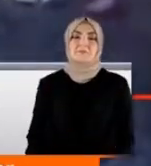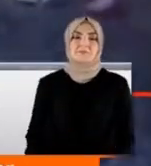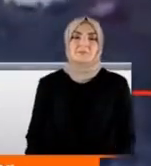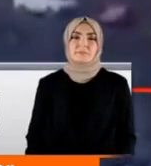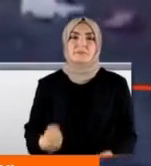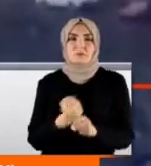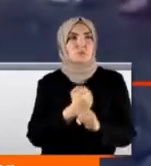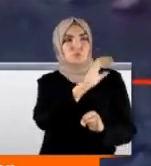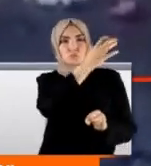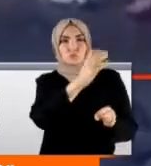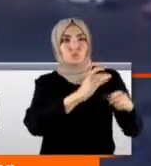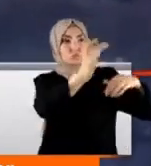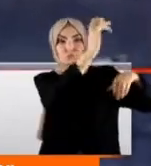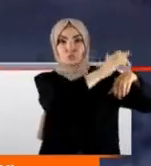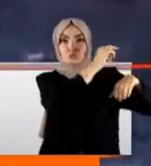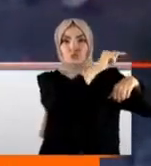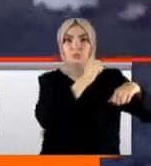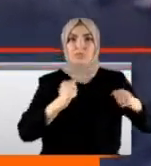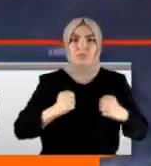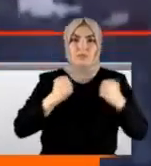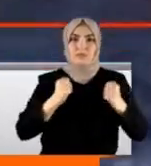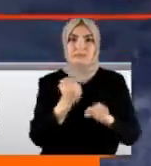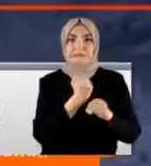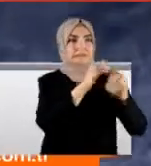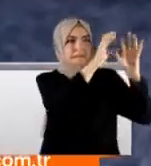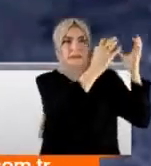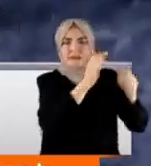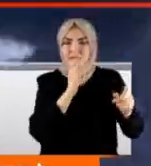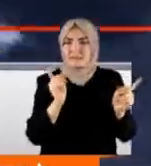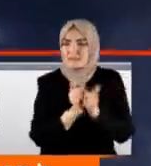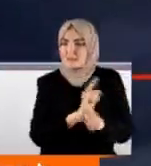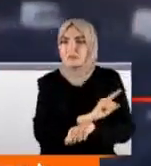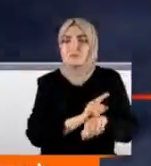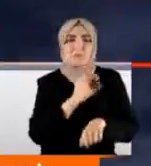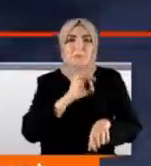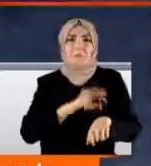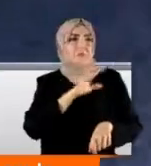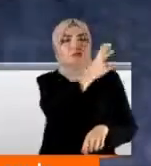Uçurumun tepesindeki dev kayalık göz açıp kapayıncaya kadar adadan koptu ve kıyıya ulaştı.